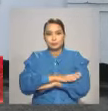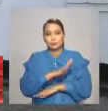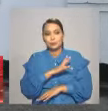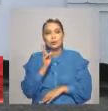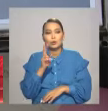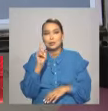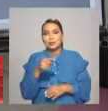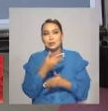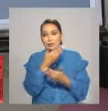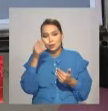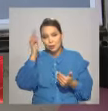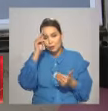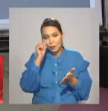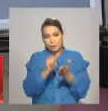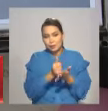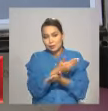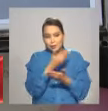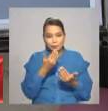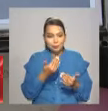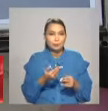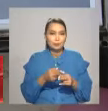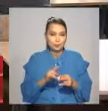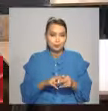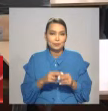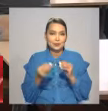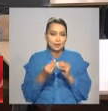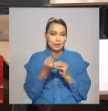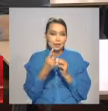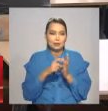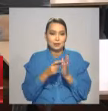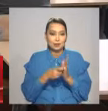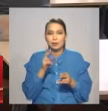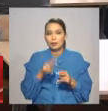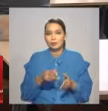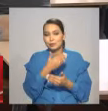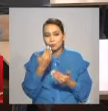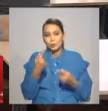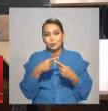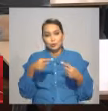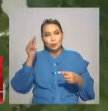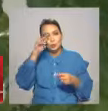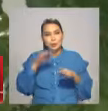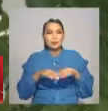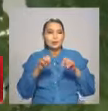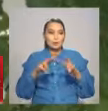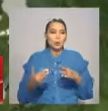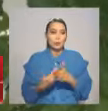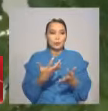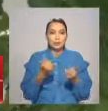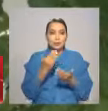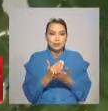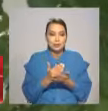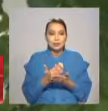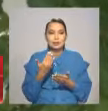нет даже среднего образования. Они оканчивают 10-11 классы. Другие же осваивают новые профессии. Есть люди, которые